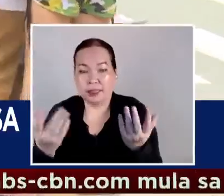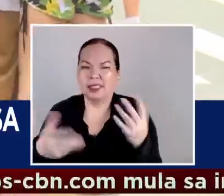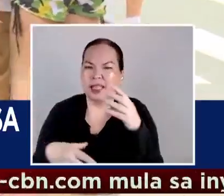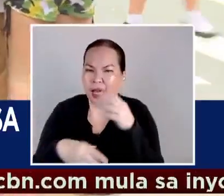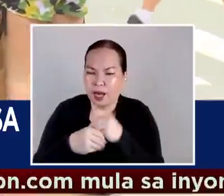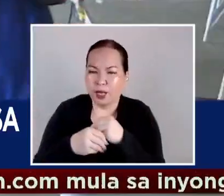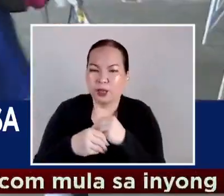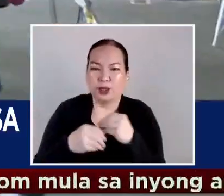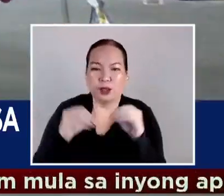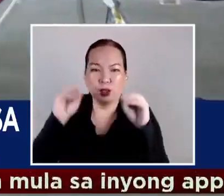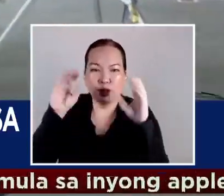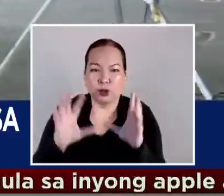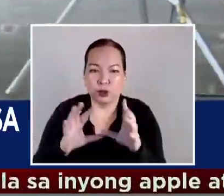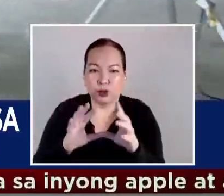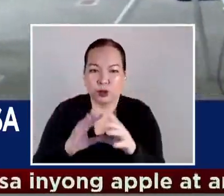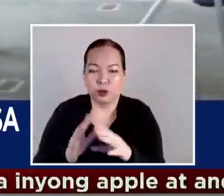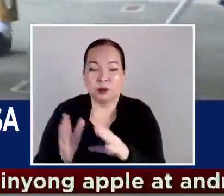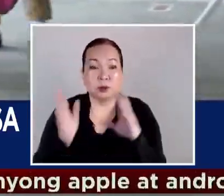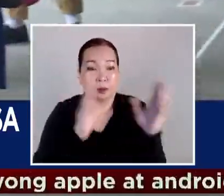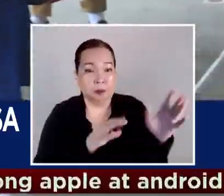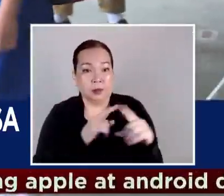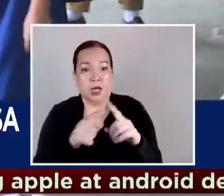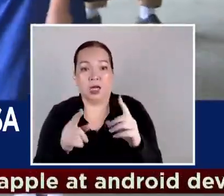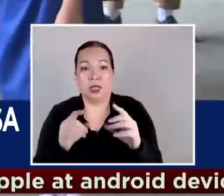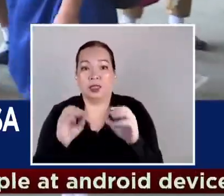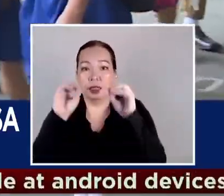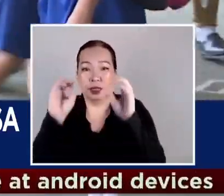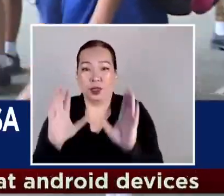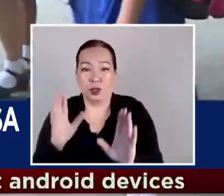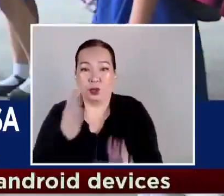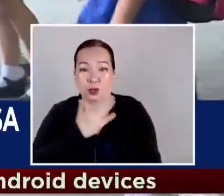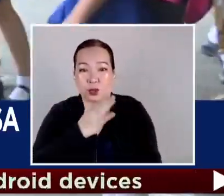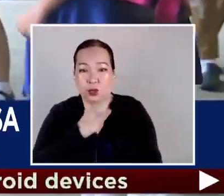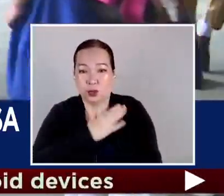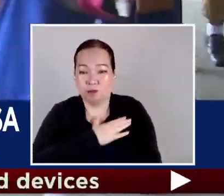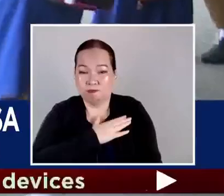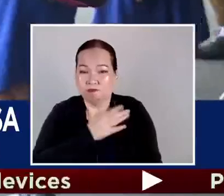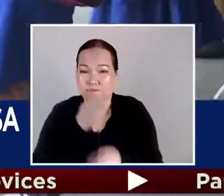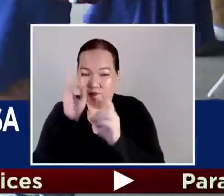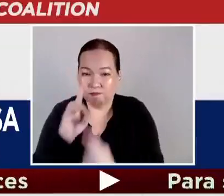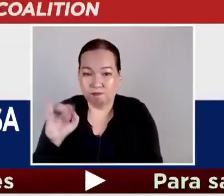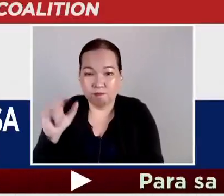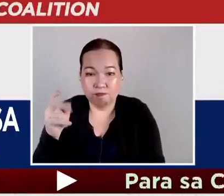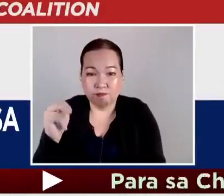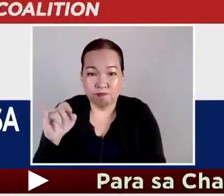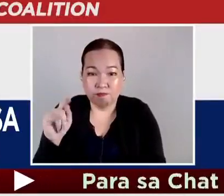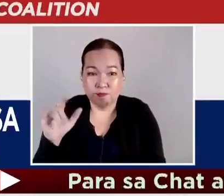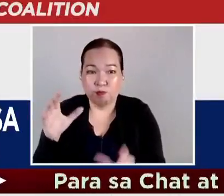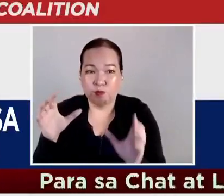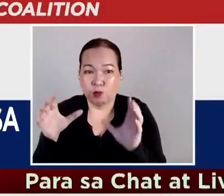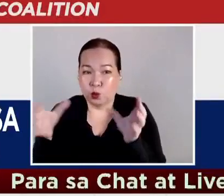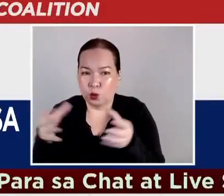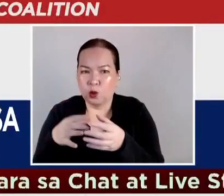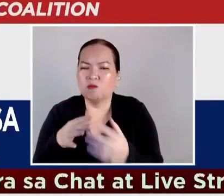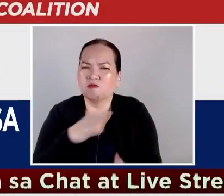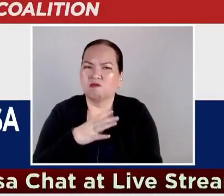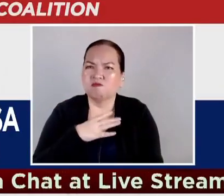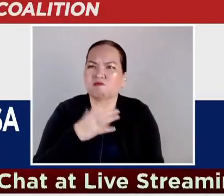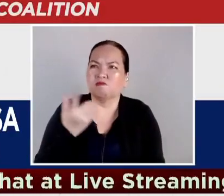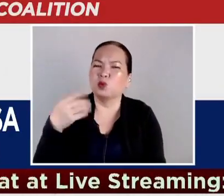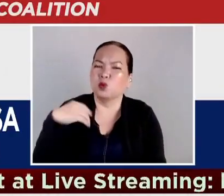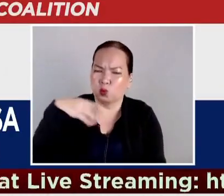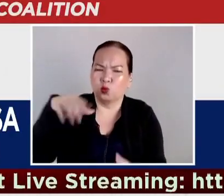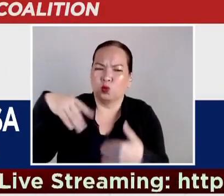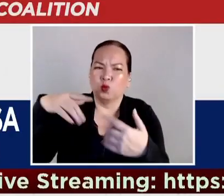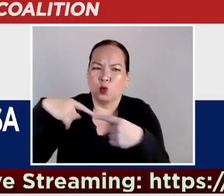Dignity Coalition, pabor na pabalikin na sa paaralan ang mas maraming estudyante. Lahat na po ay nag-face-to-face eh. Face-to-face